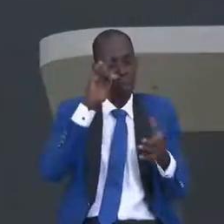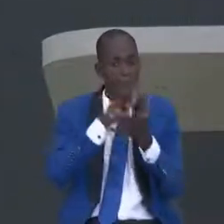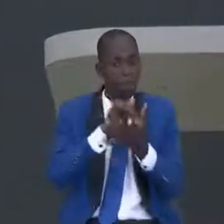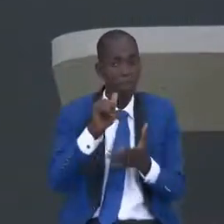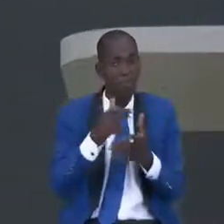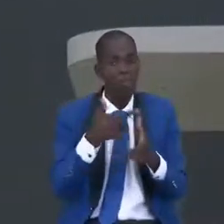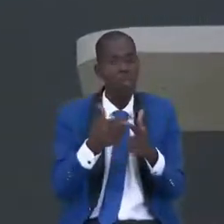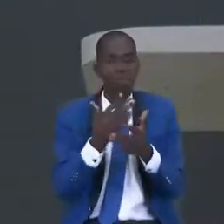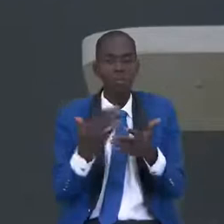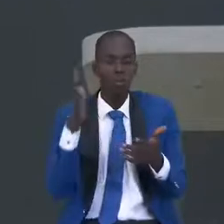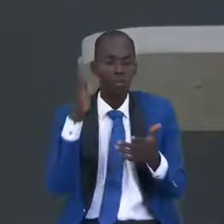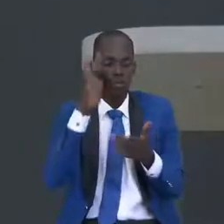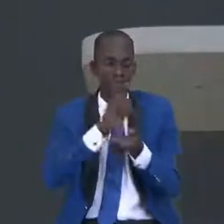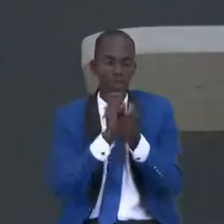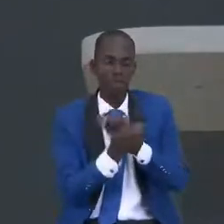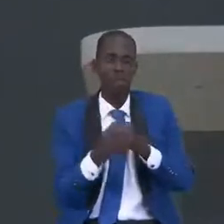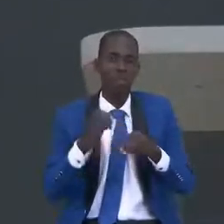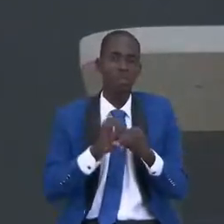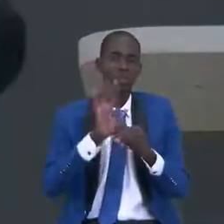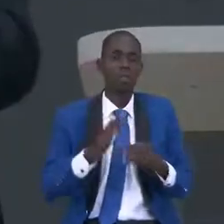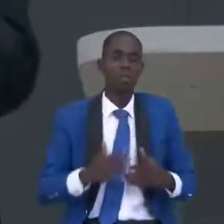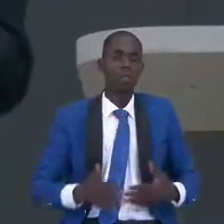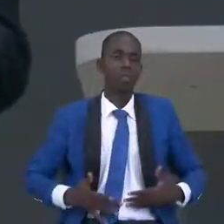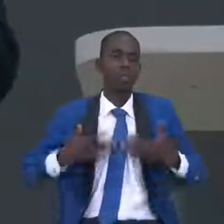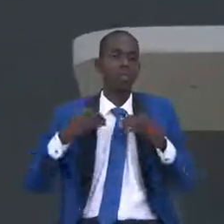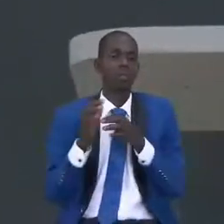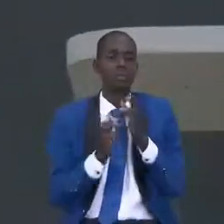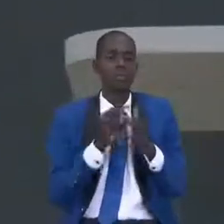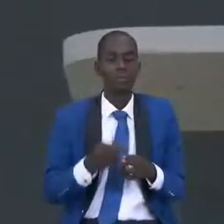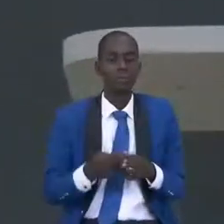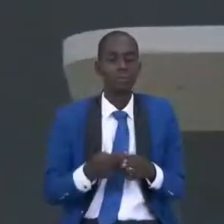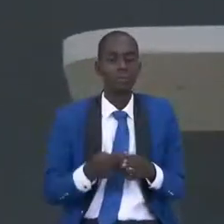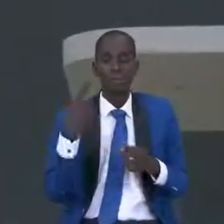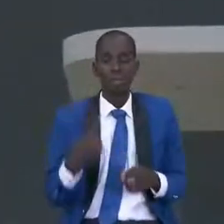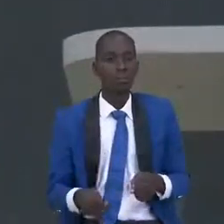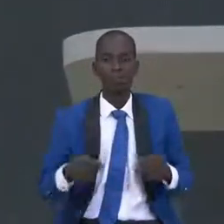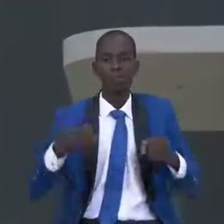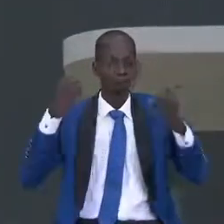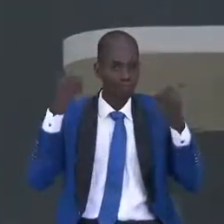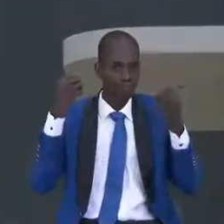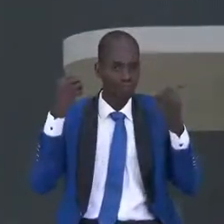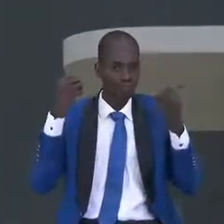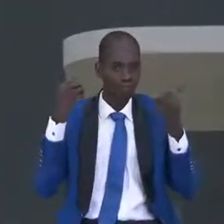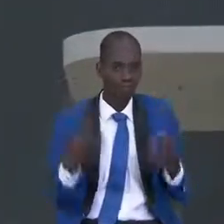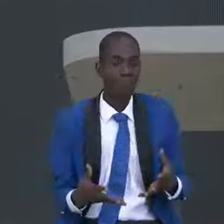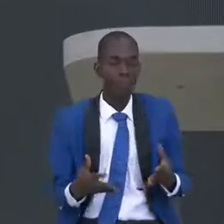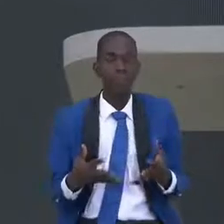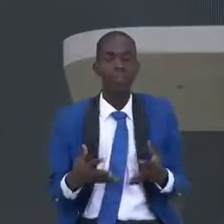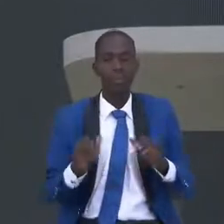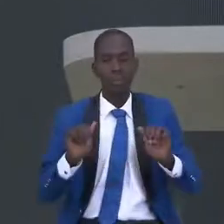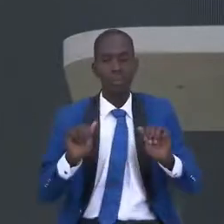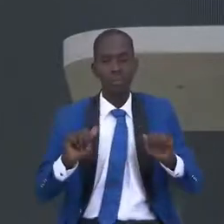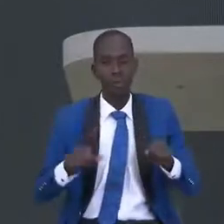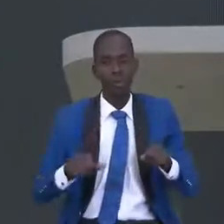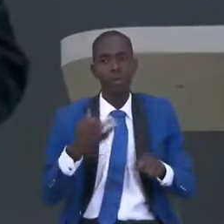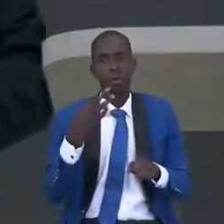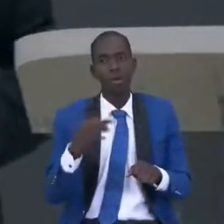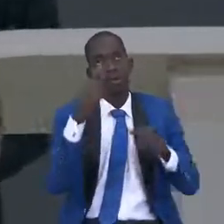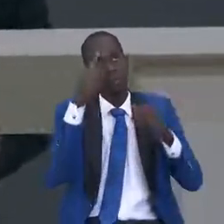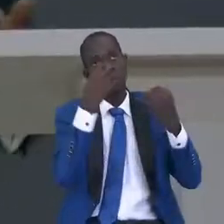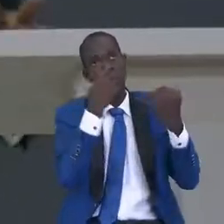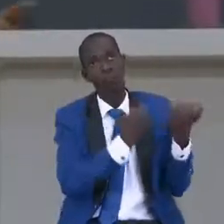Tu regardes le glorieux, côté glorieux des choses et quelque chose va se produire dans ta vie. Les possibilités innombrables, infinies de la